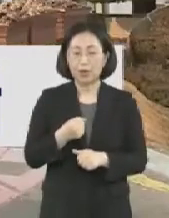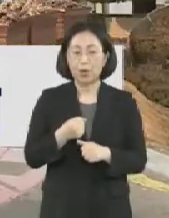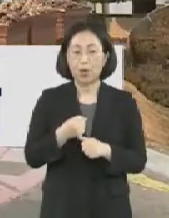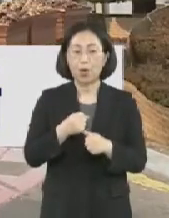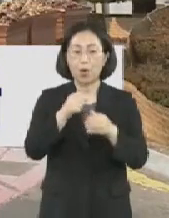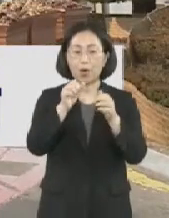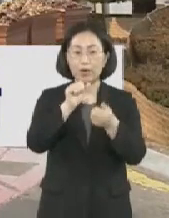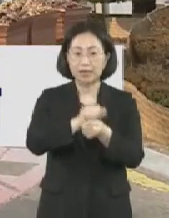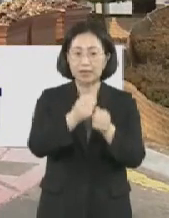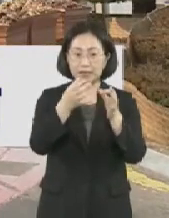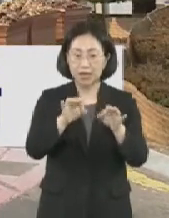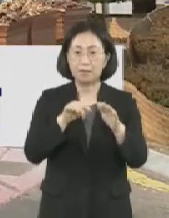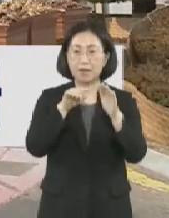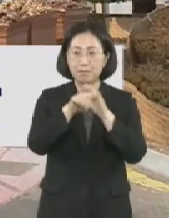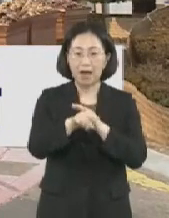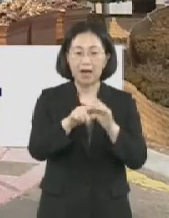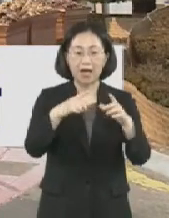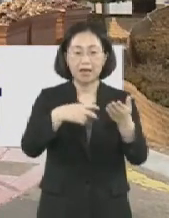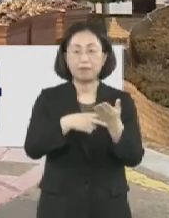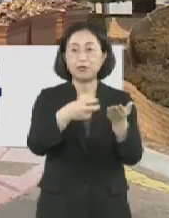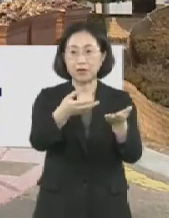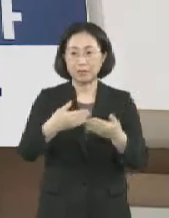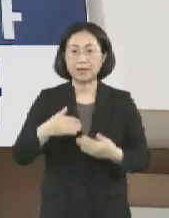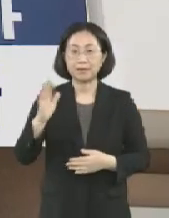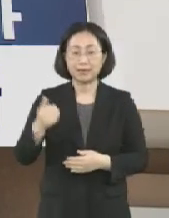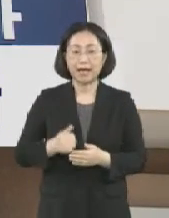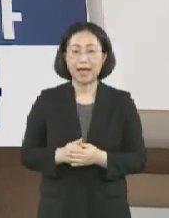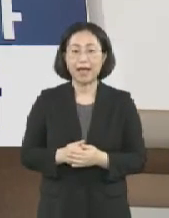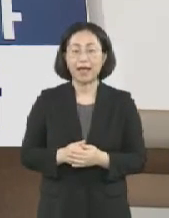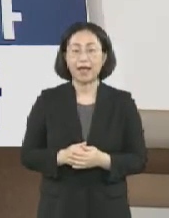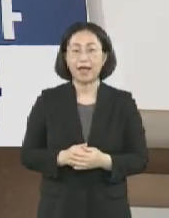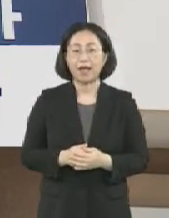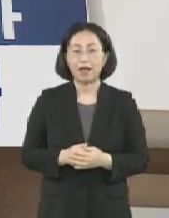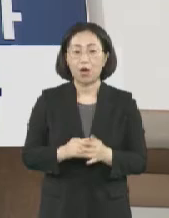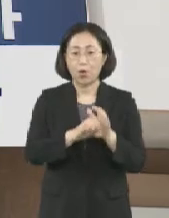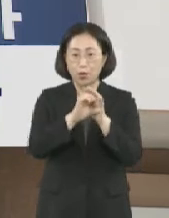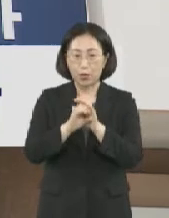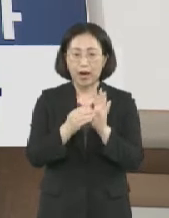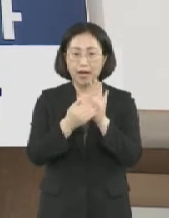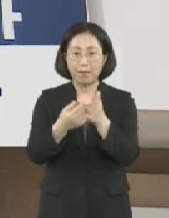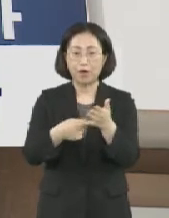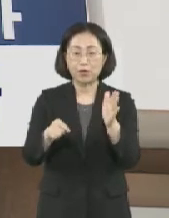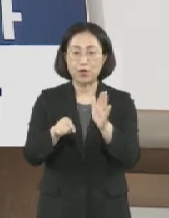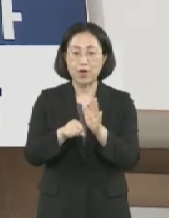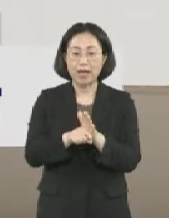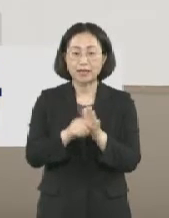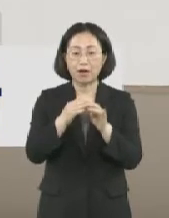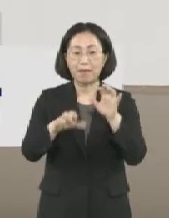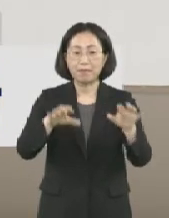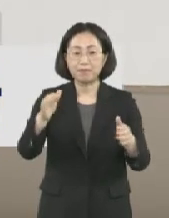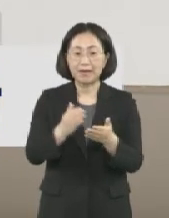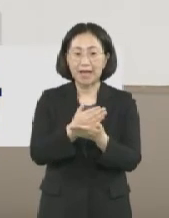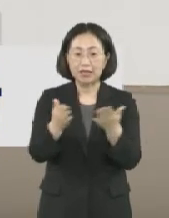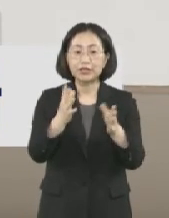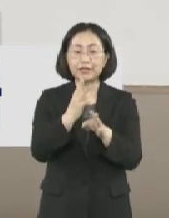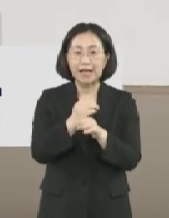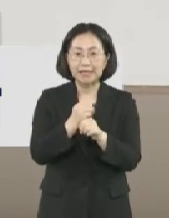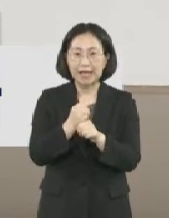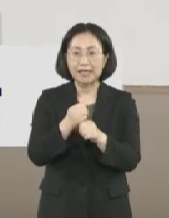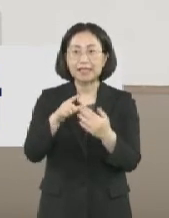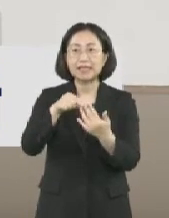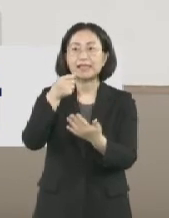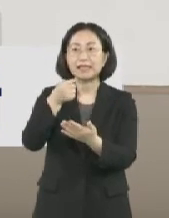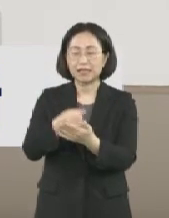관할 지역 농협을 방문해 수령하면 됩니다 c 관계자는 코론 알고 예방을 위해 마을별 배부 날짜를 지정해